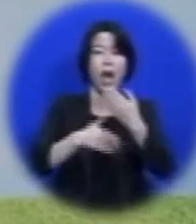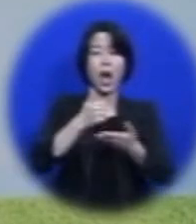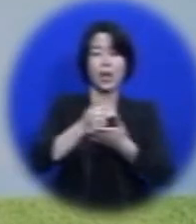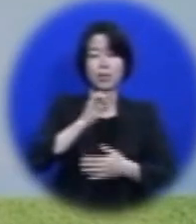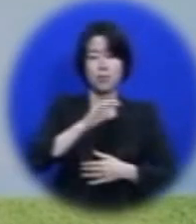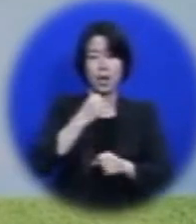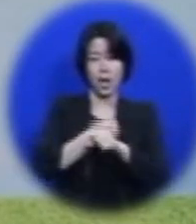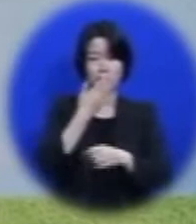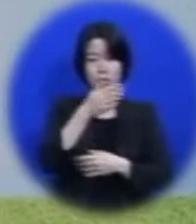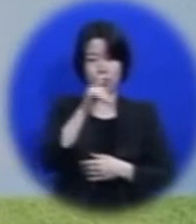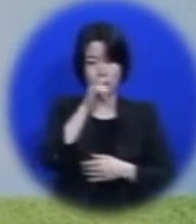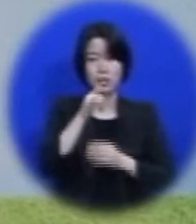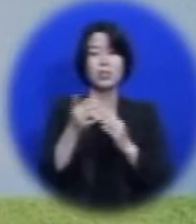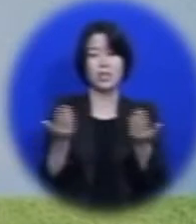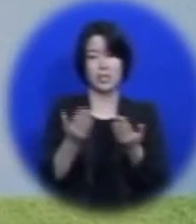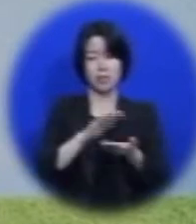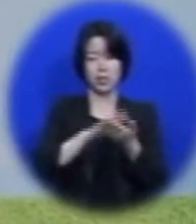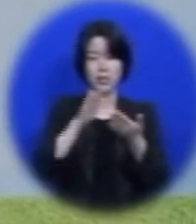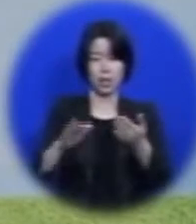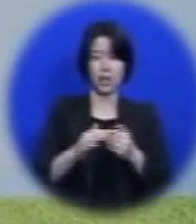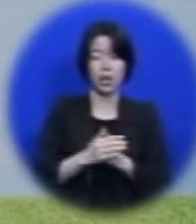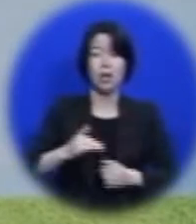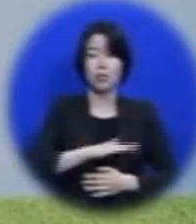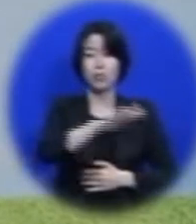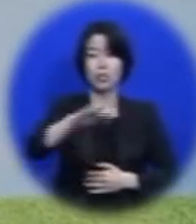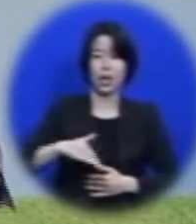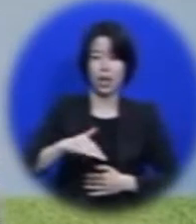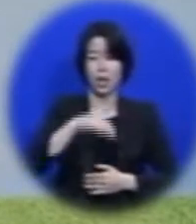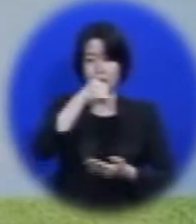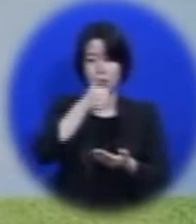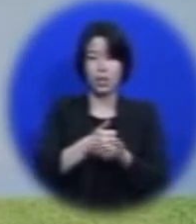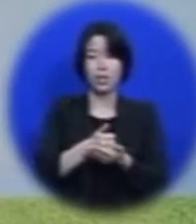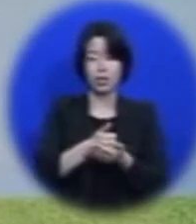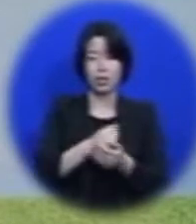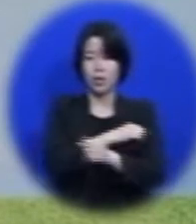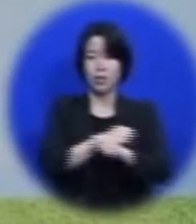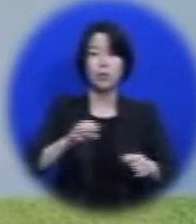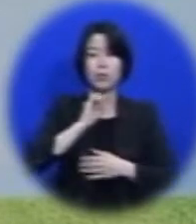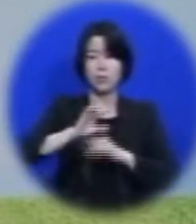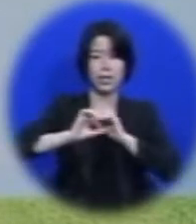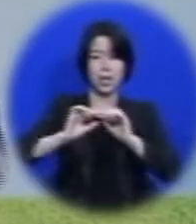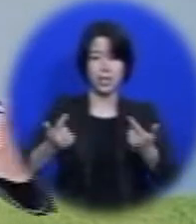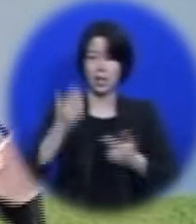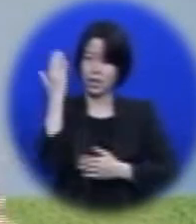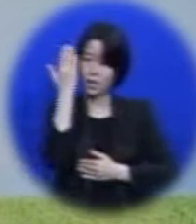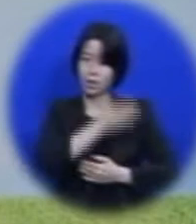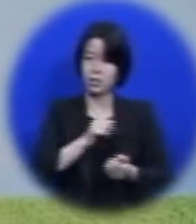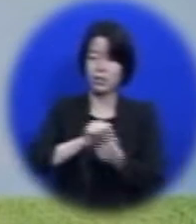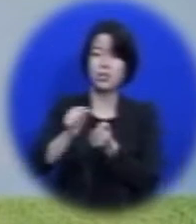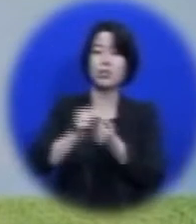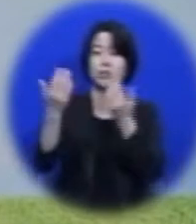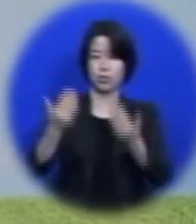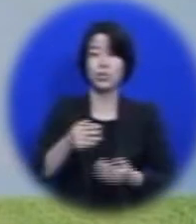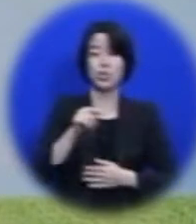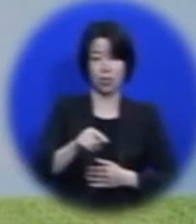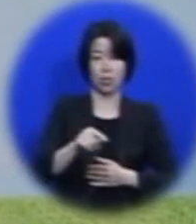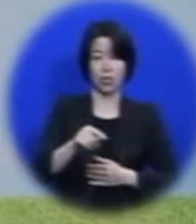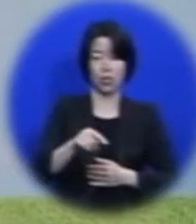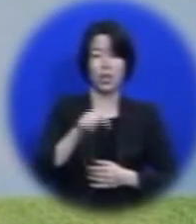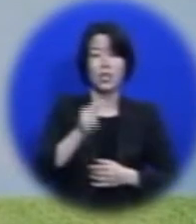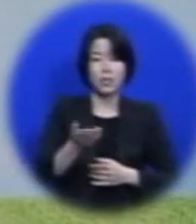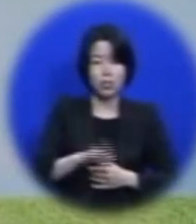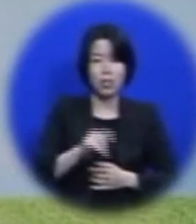하나님만이 하실 수 있는 일이에요. 우리가 지은 죄를 용서만 하는 게 아니고 깨끗이 씻어주시는 겁니다. 그런데